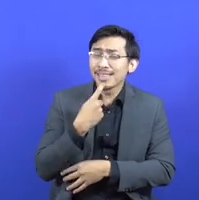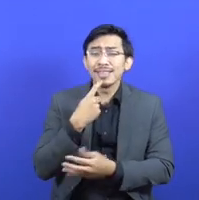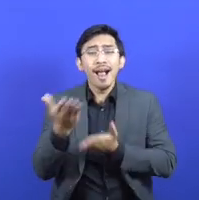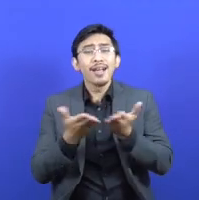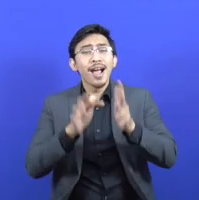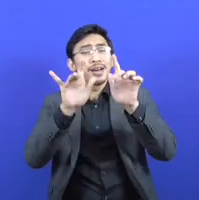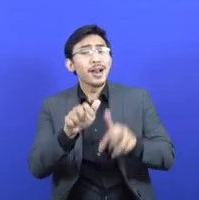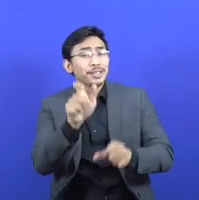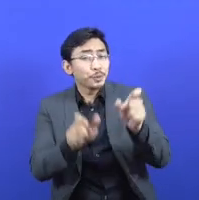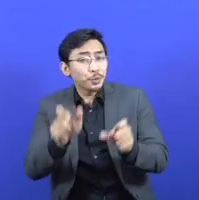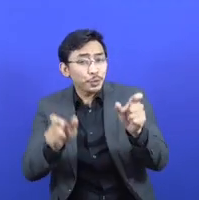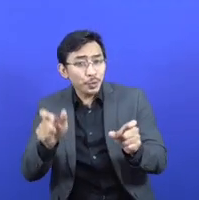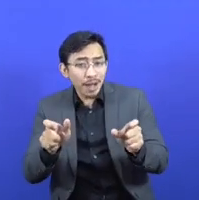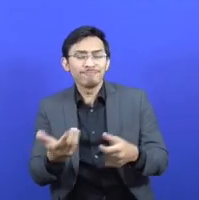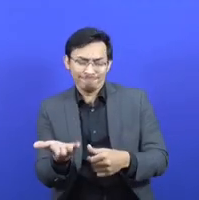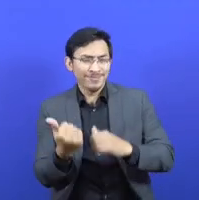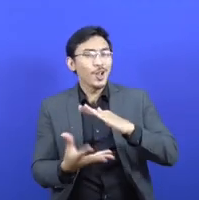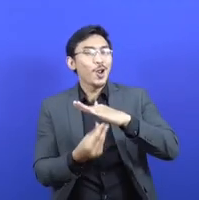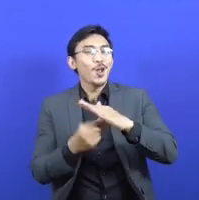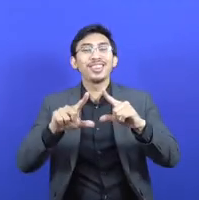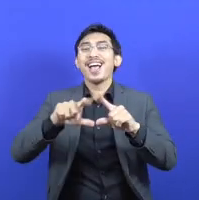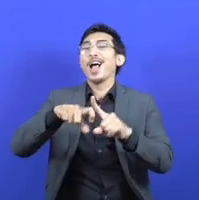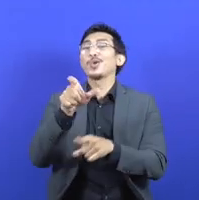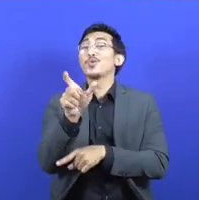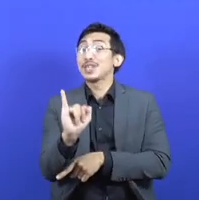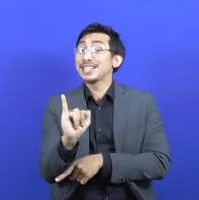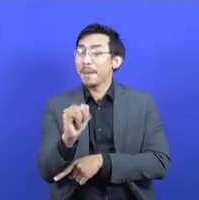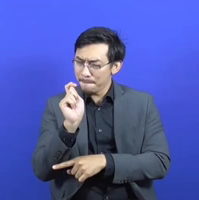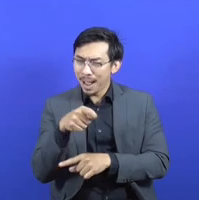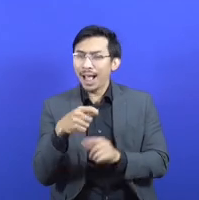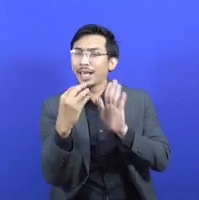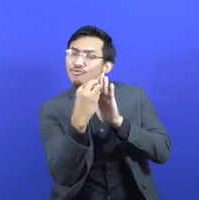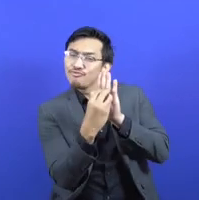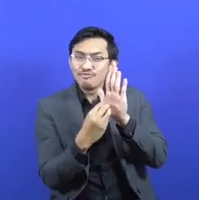pertanyaan seputar layanan administrasi kependudukan, yuk download aplikasi Akui,